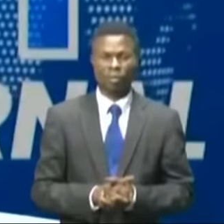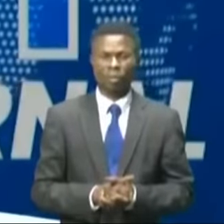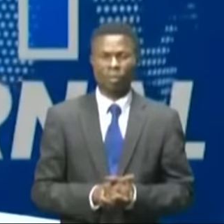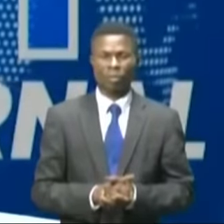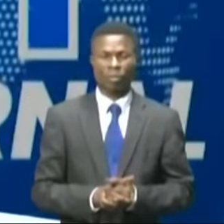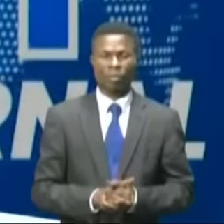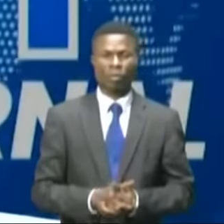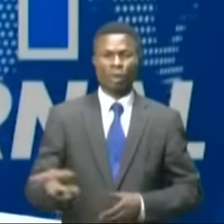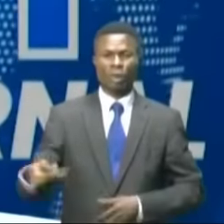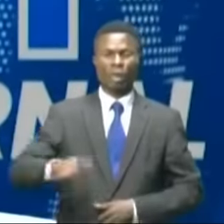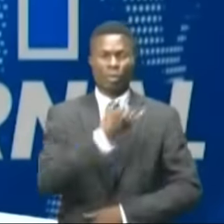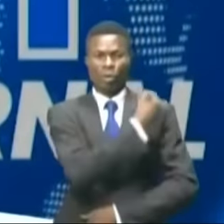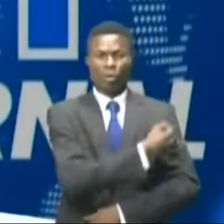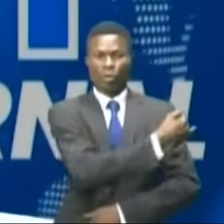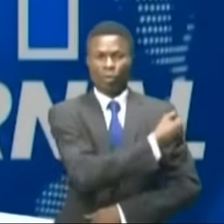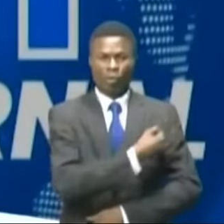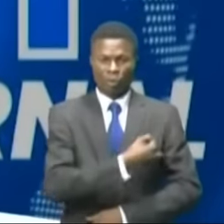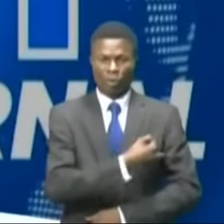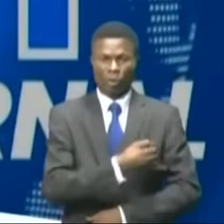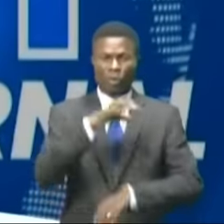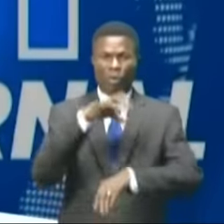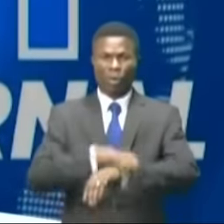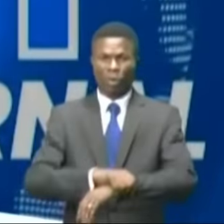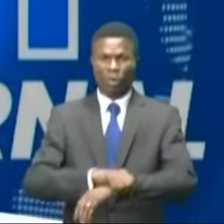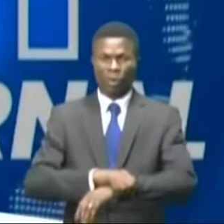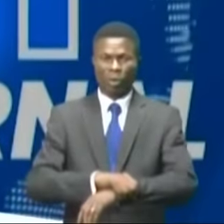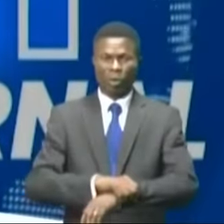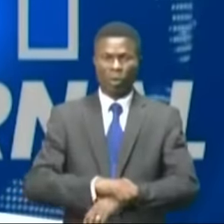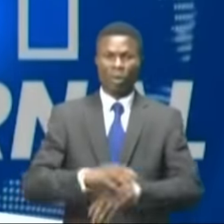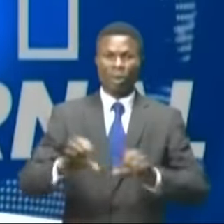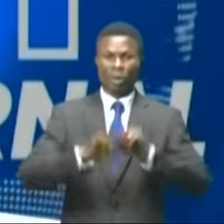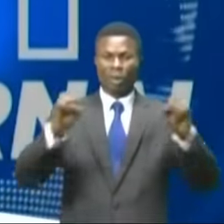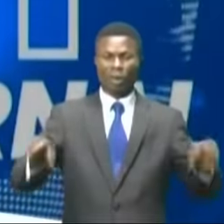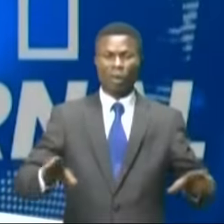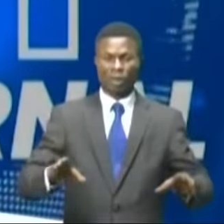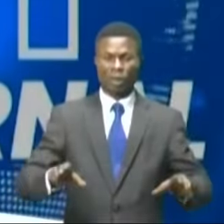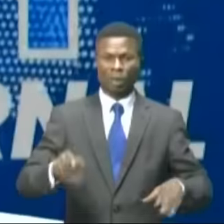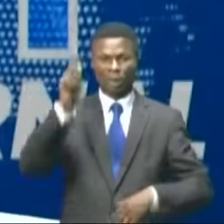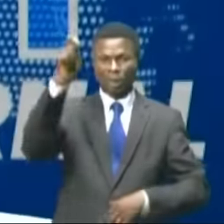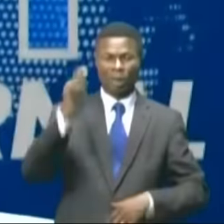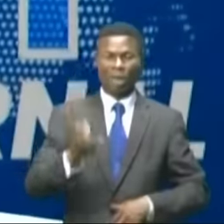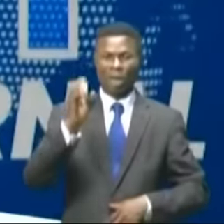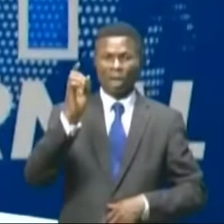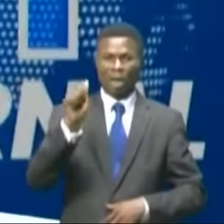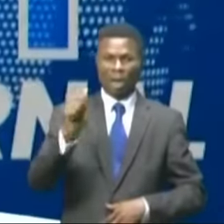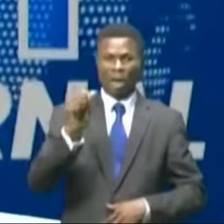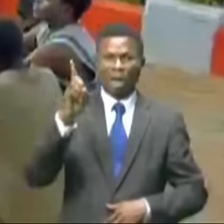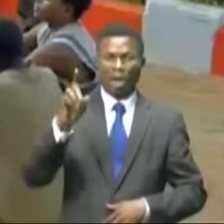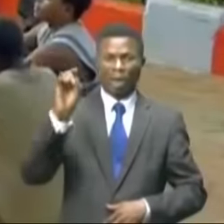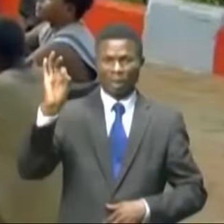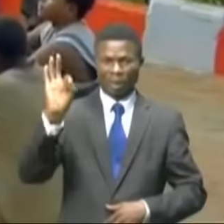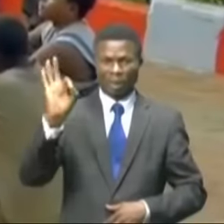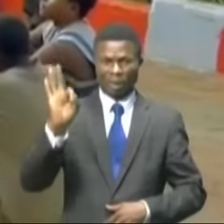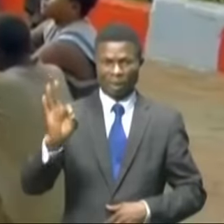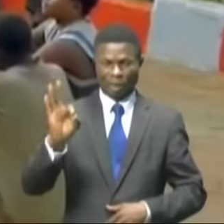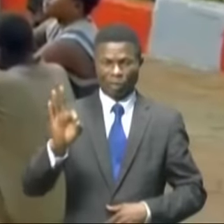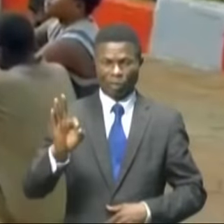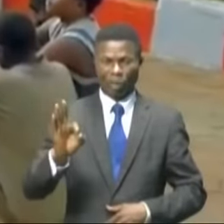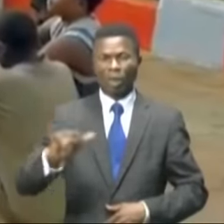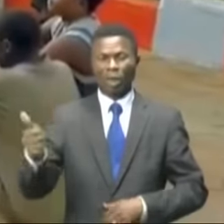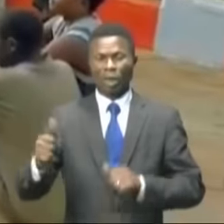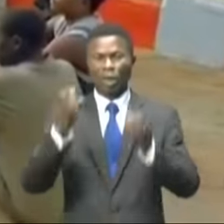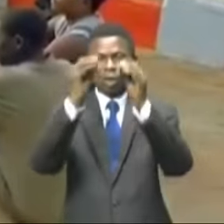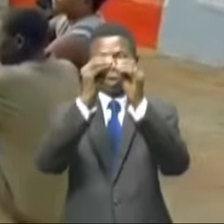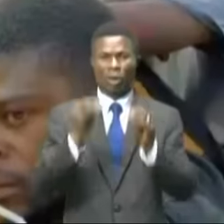En Ituri, pendant ces temps, il y a eu arrestation d'une cinquantaine des éléments ADF et leurs complices. Au